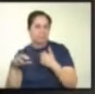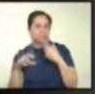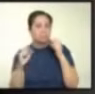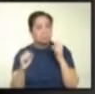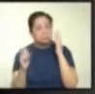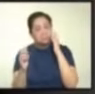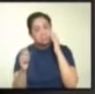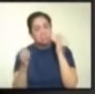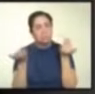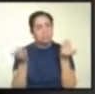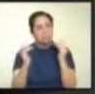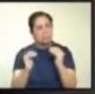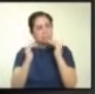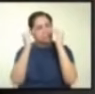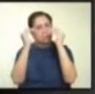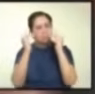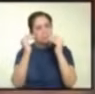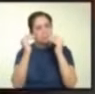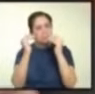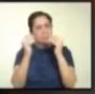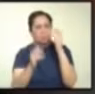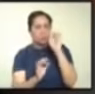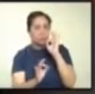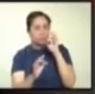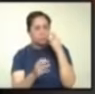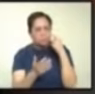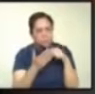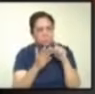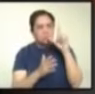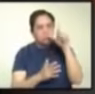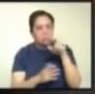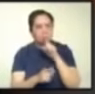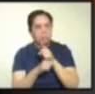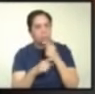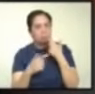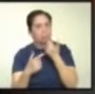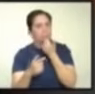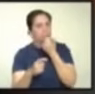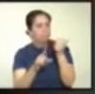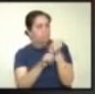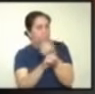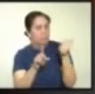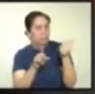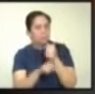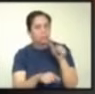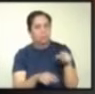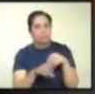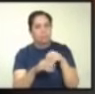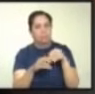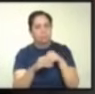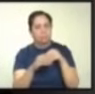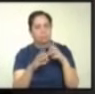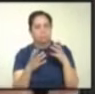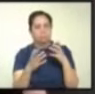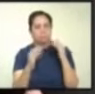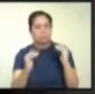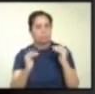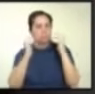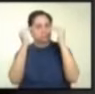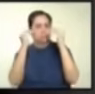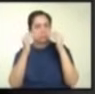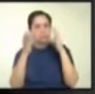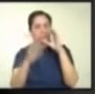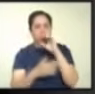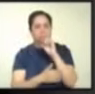we can probably raise a question. If we find later on that there was grave abuse on the part of the court, then we can raise it up by way